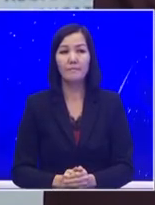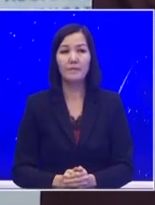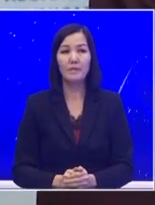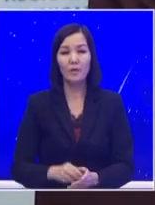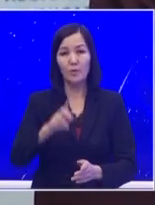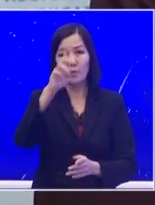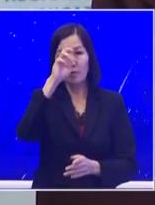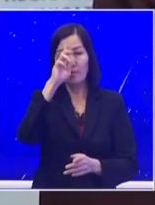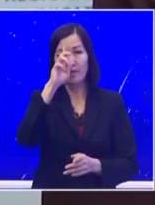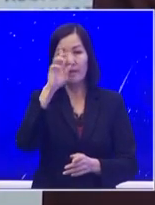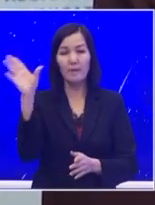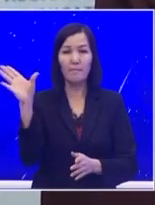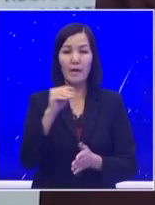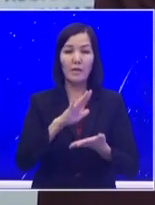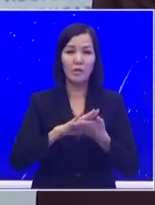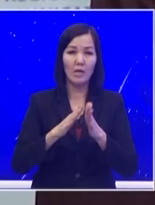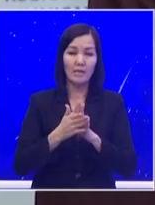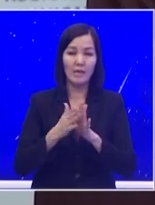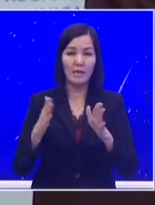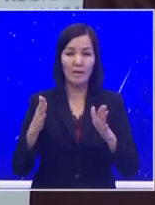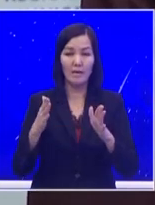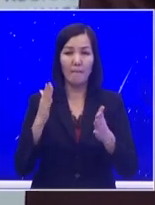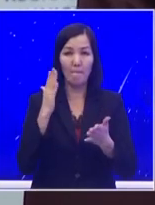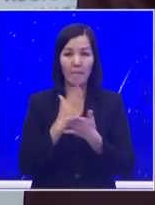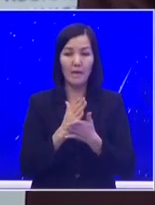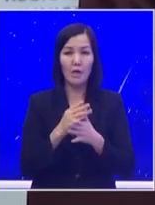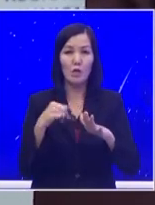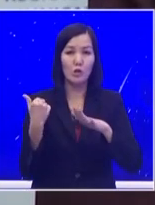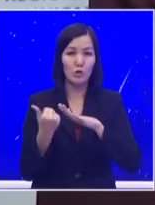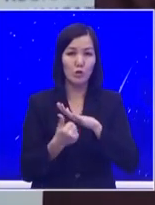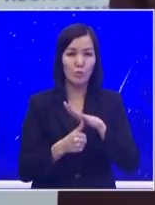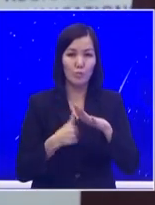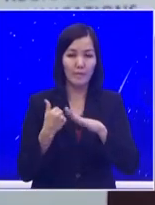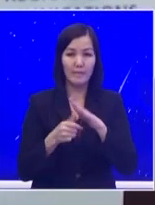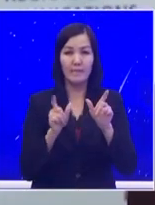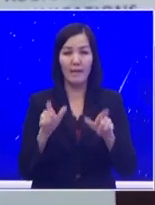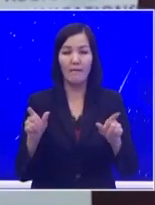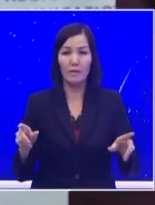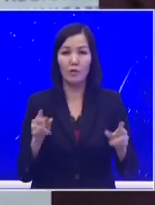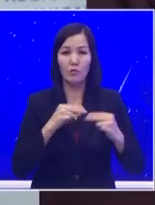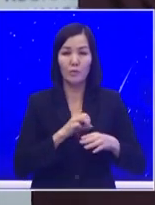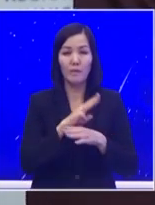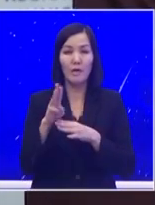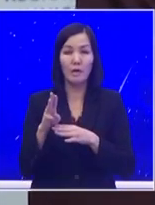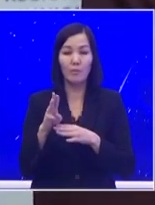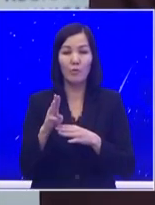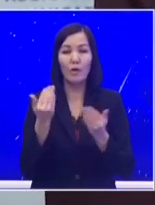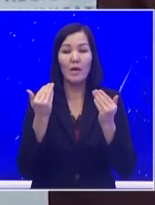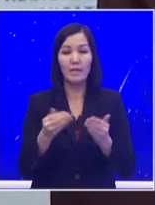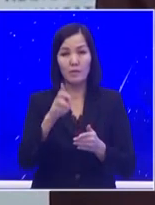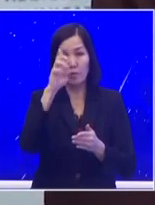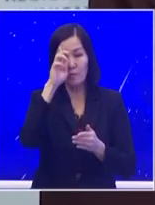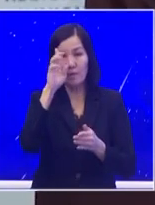Үкімет тарапынан барлық жағдай жасалып жатыр. Жұмыссыз адамдарды жұмыспен қамтуға байланысты. Қазіргі кезде